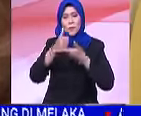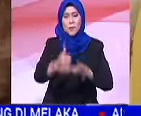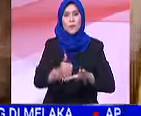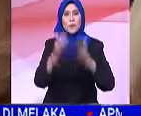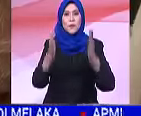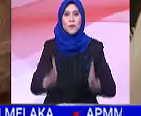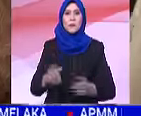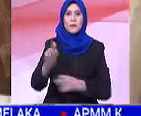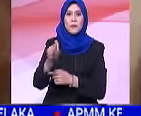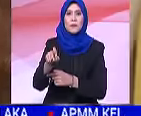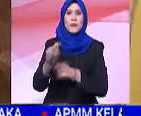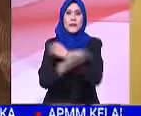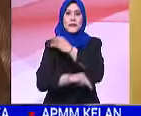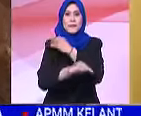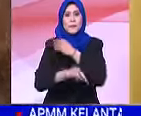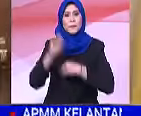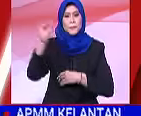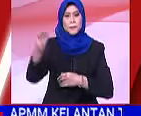golongan memerlukan di negeri ini.